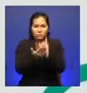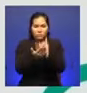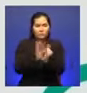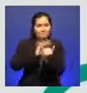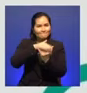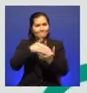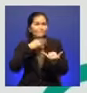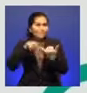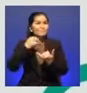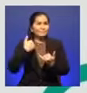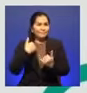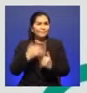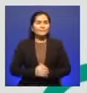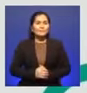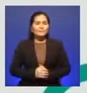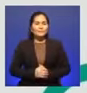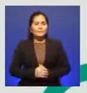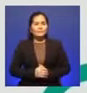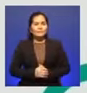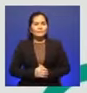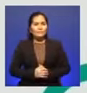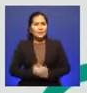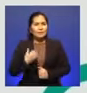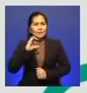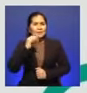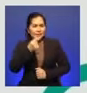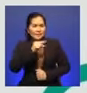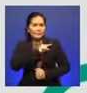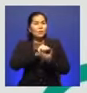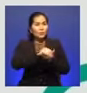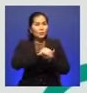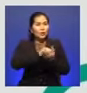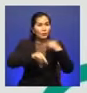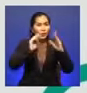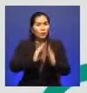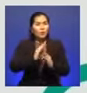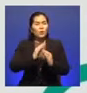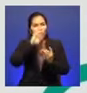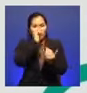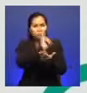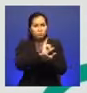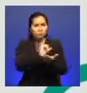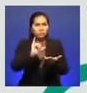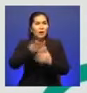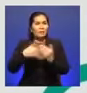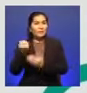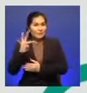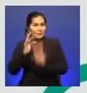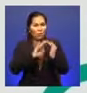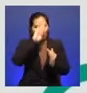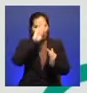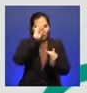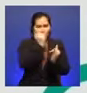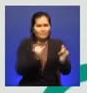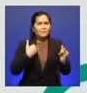มี LTC นะครับเรามี CG อยู่ทั้งหมด14คนนะครับซึ่งดูแลผู้ป่วย12รายนะครับจนปัจจุบันผู้สู